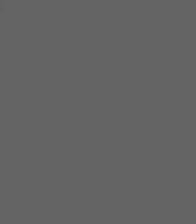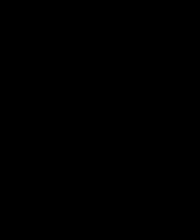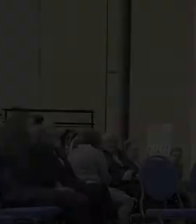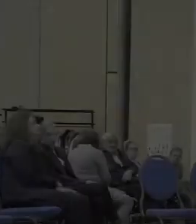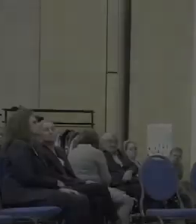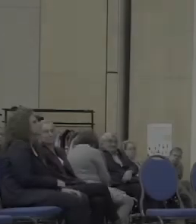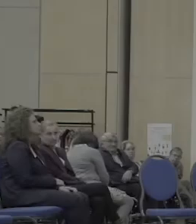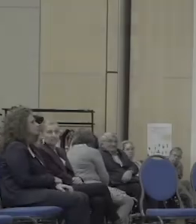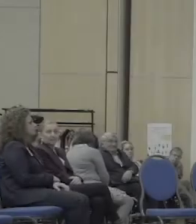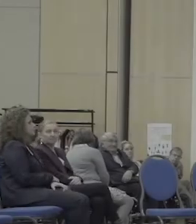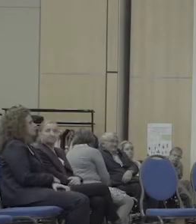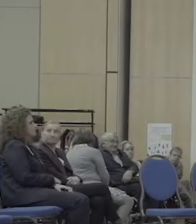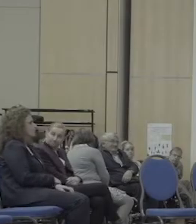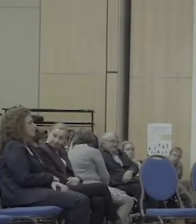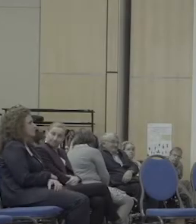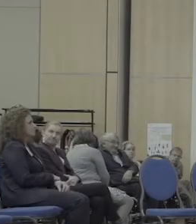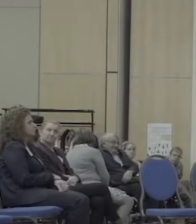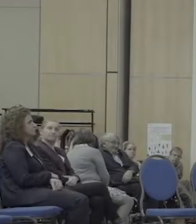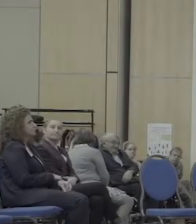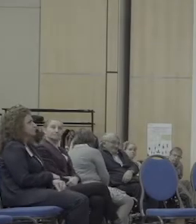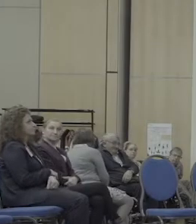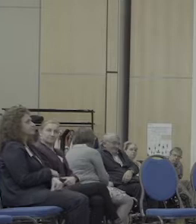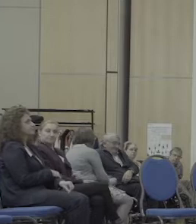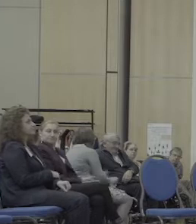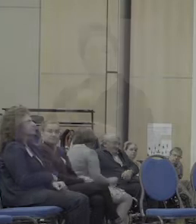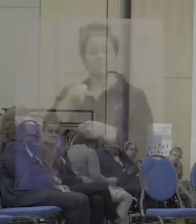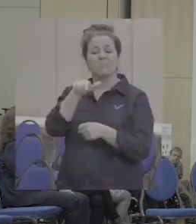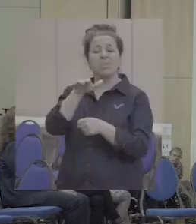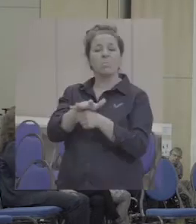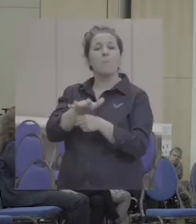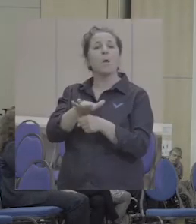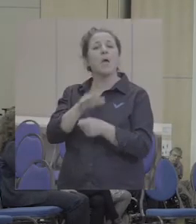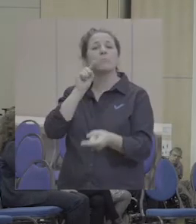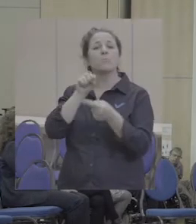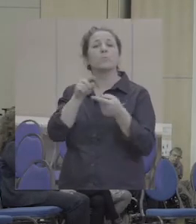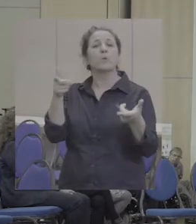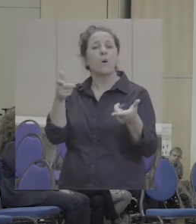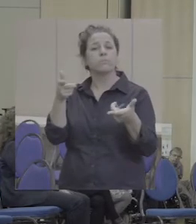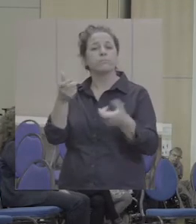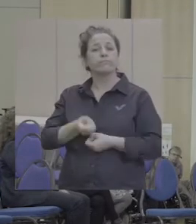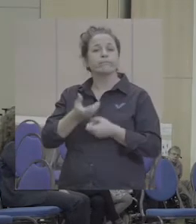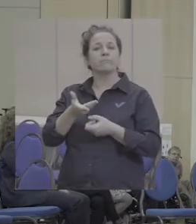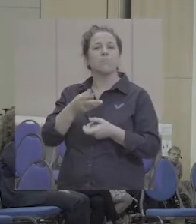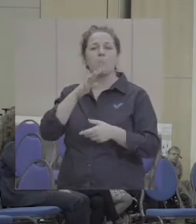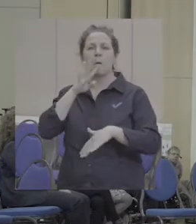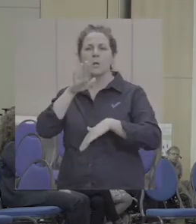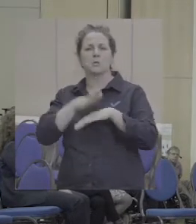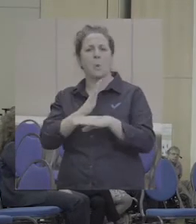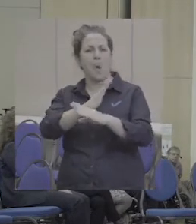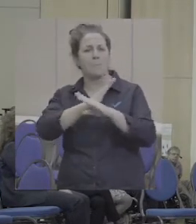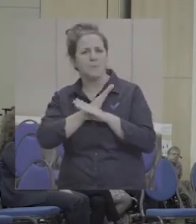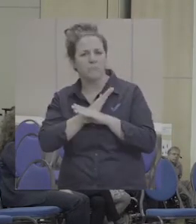On va vous présenter un témoignage, en fait. Donc, pour pouvoir... l'objectif du témoignage, un peu, c'est de parler des obstacles,